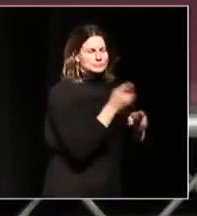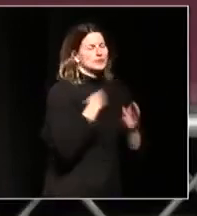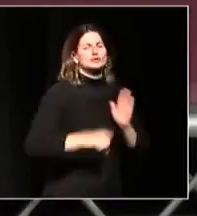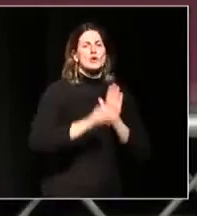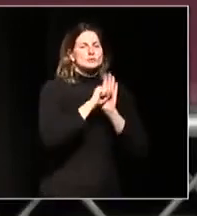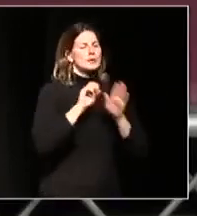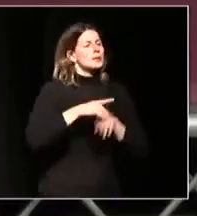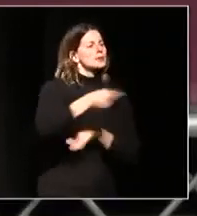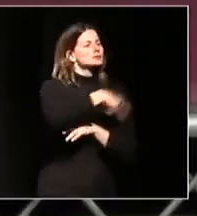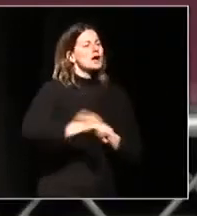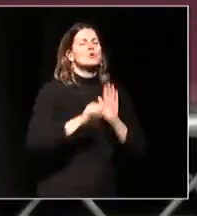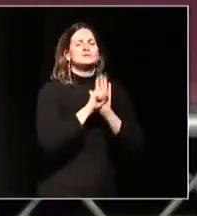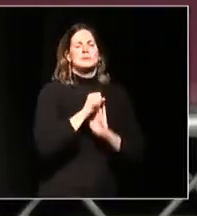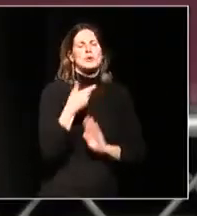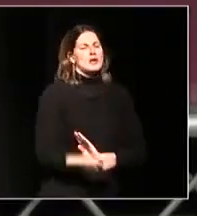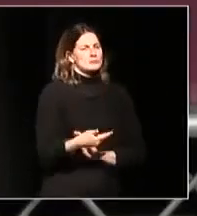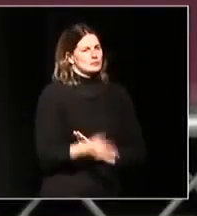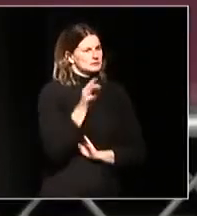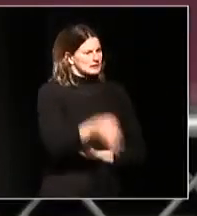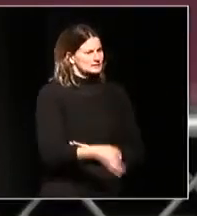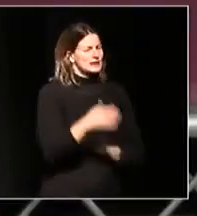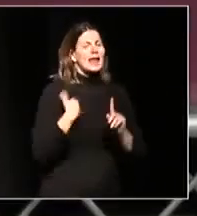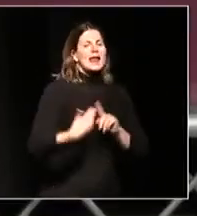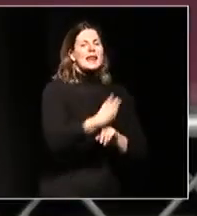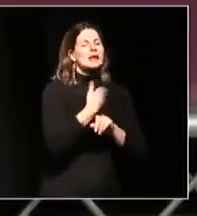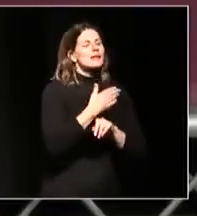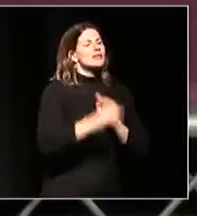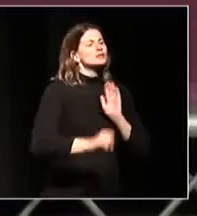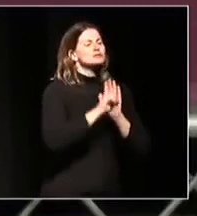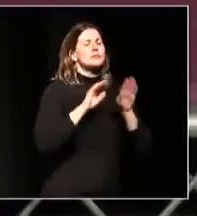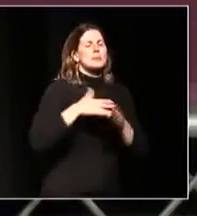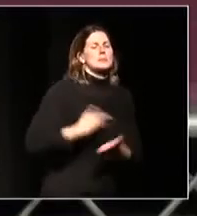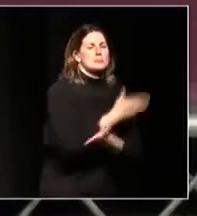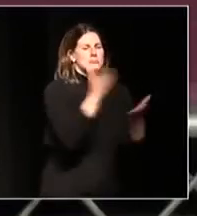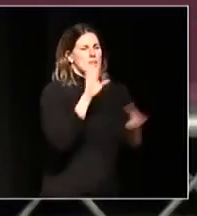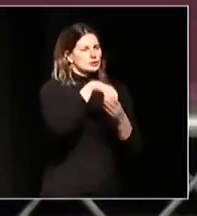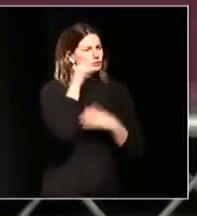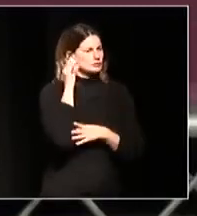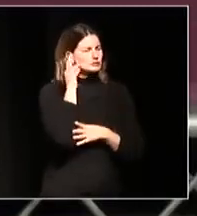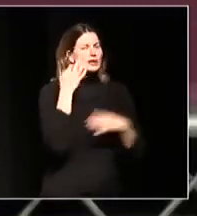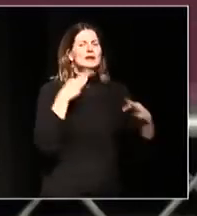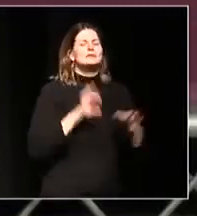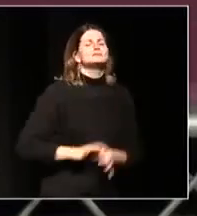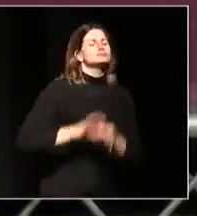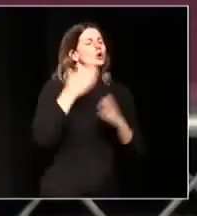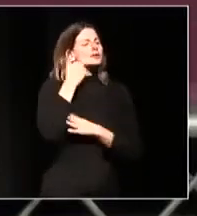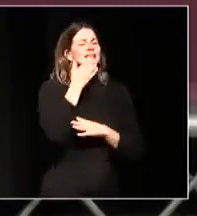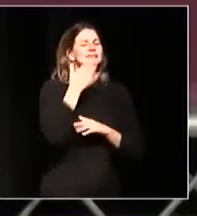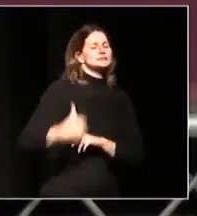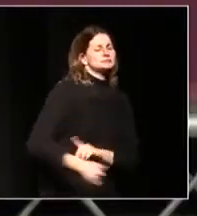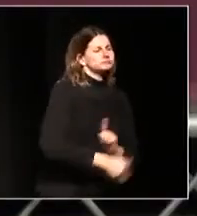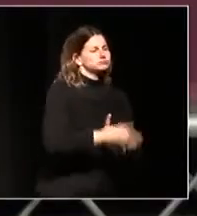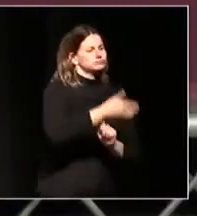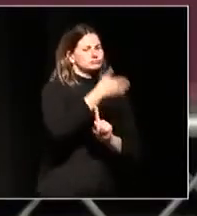símbol i per a molts és un símbol important. La bandera és un símbol que ha de ser de tots i de totes i que només uneix orgullosa quan s'aixeca per